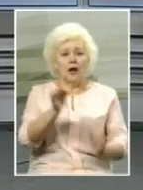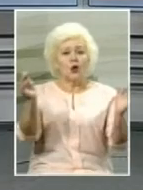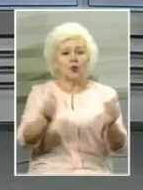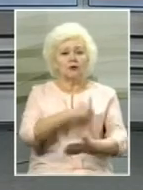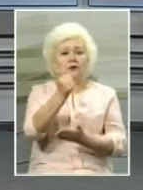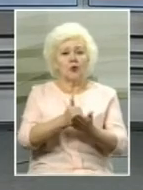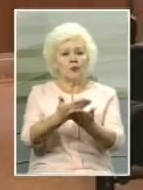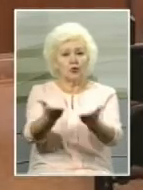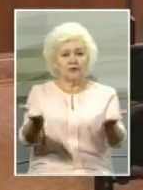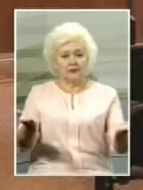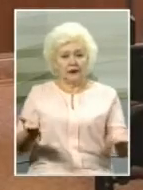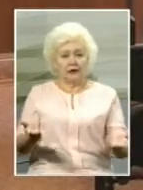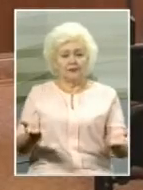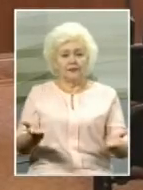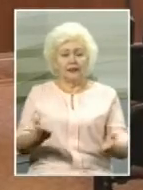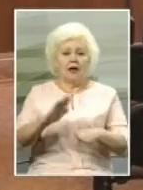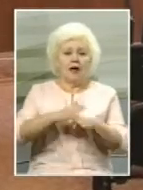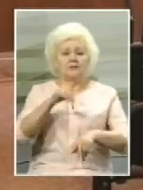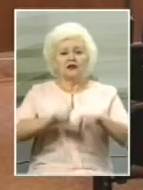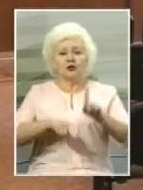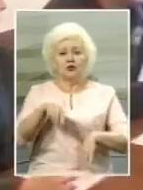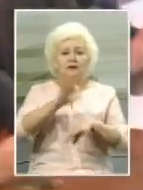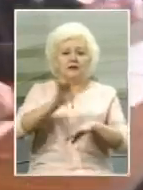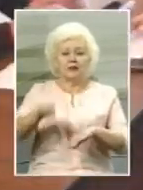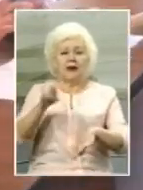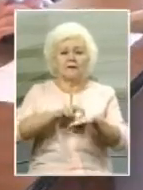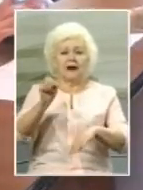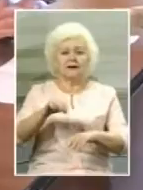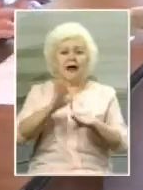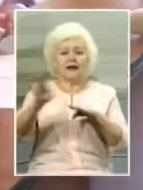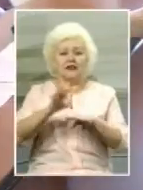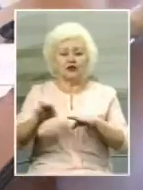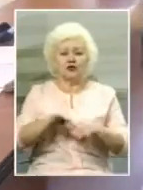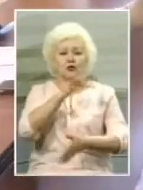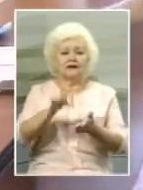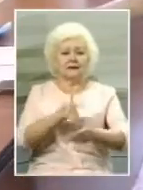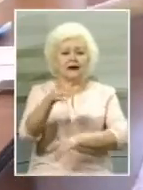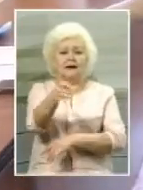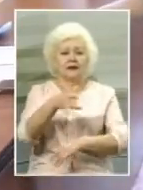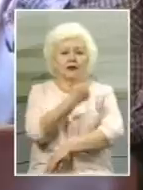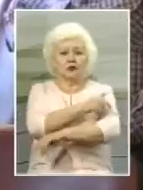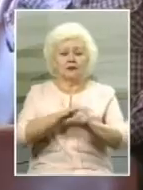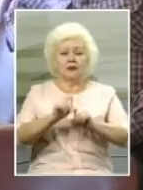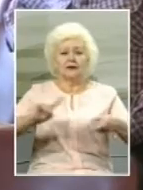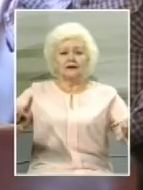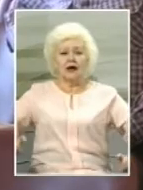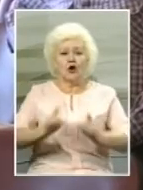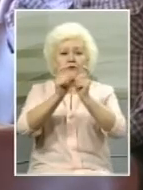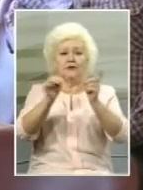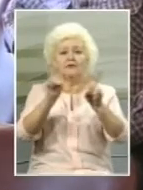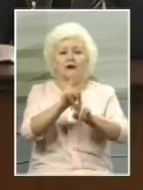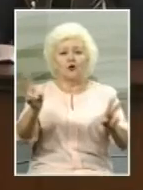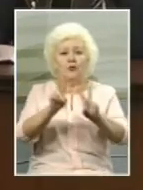основне. Між родичами пацієнтки та медиками Генічеської центральної районної лікарні стався конфлікт, в якому